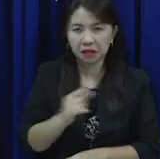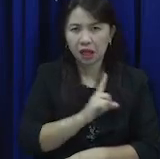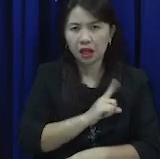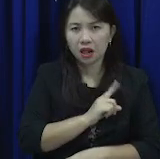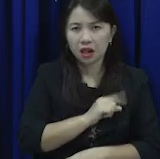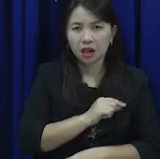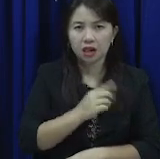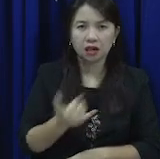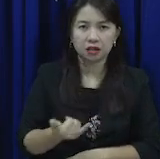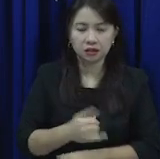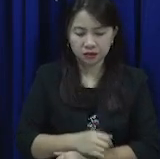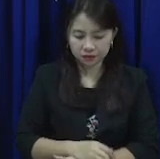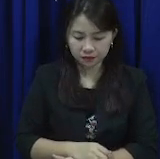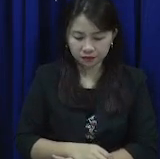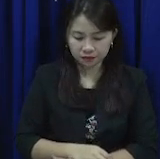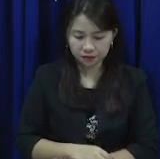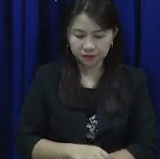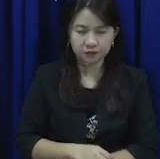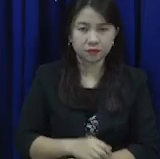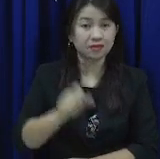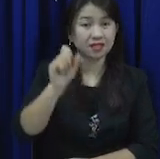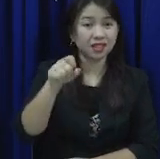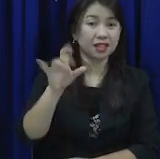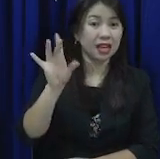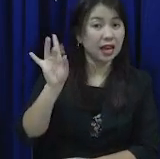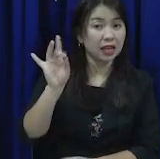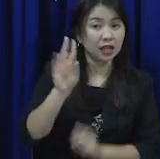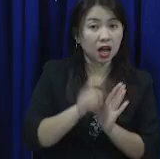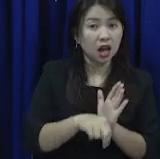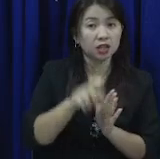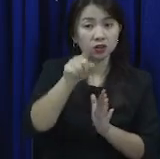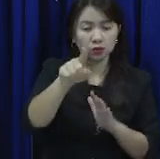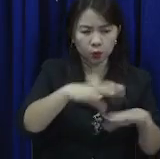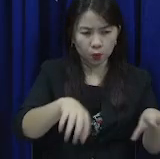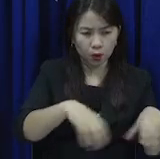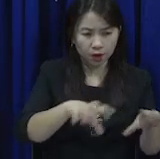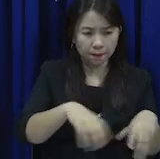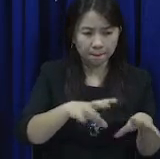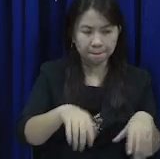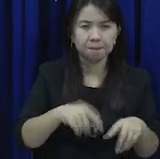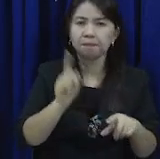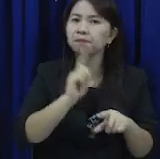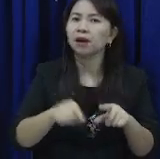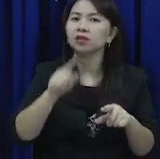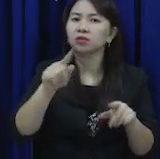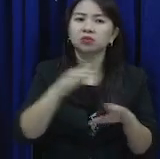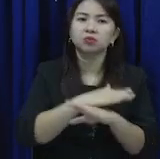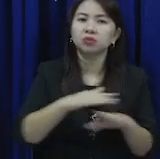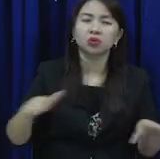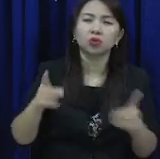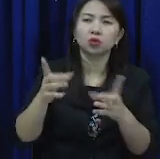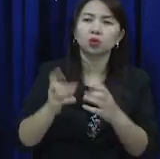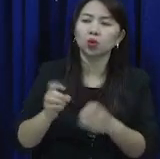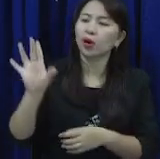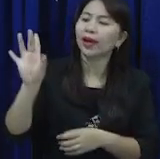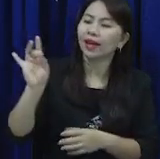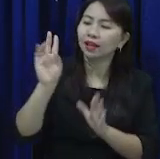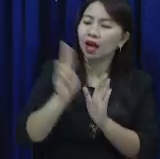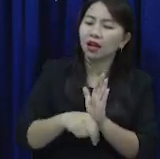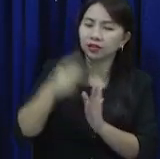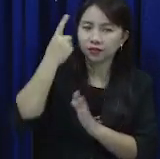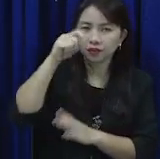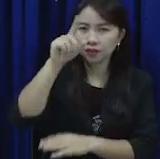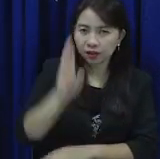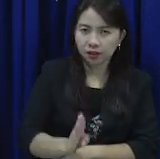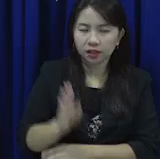Ito nga sinasabi ko sa inyo e 8 hours a day kayo magtrabaho pero hindi kayo 8 hours sa Diyos Yeah